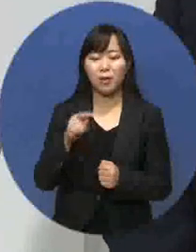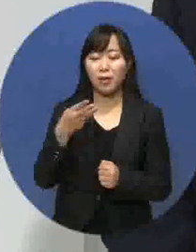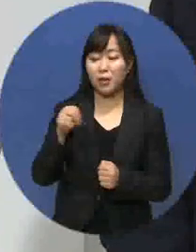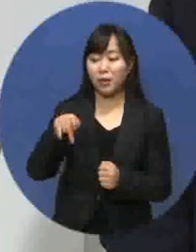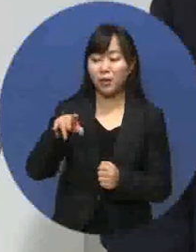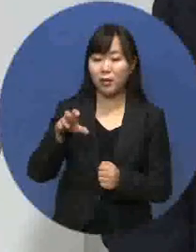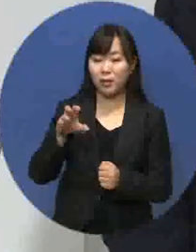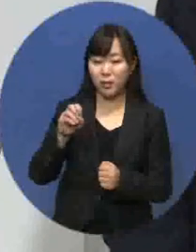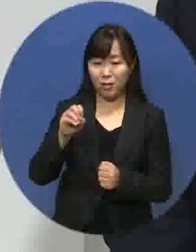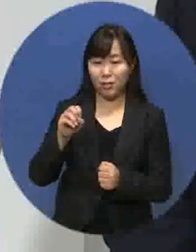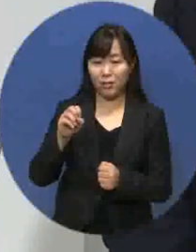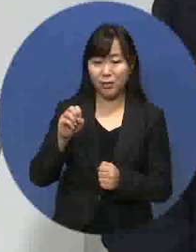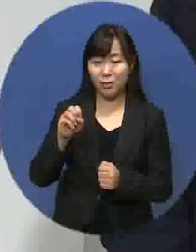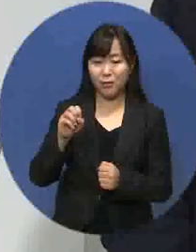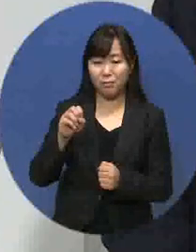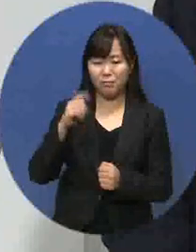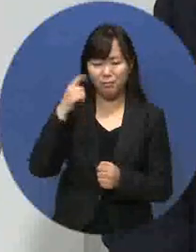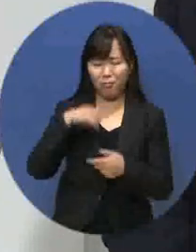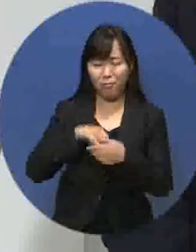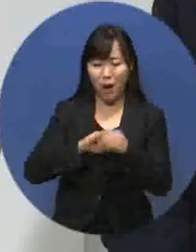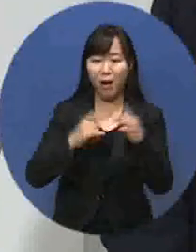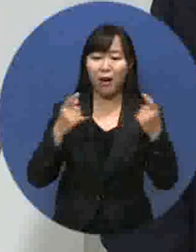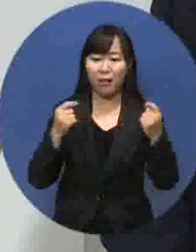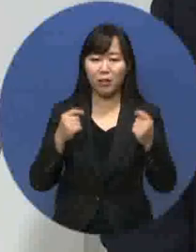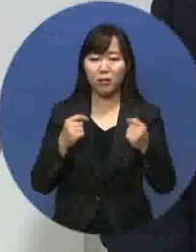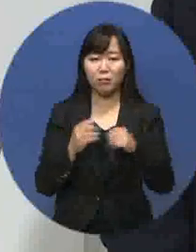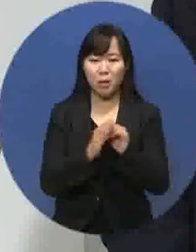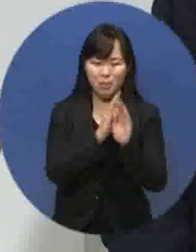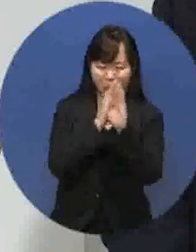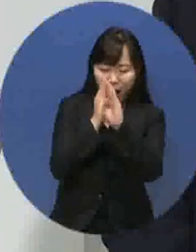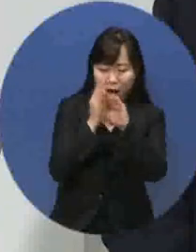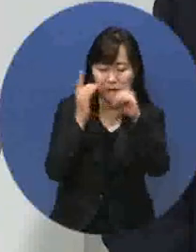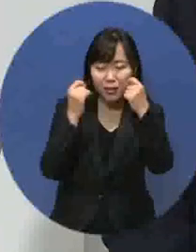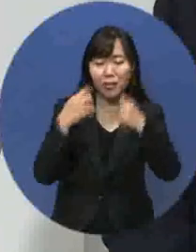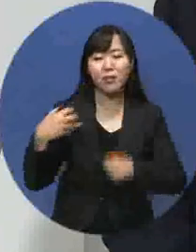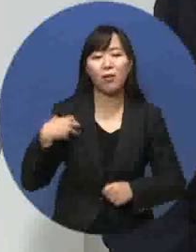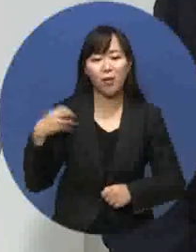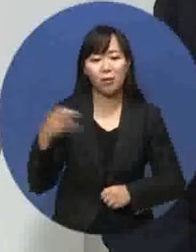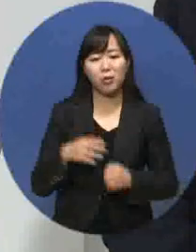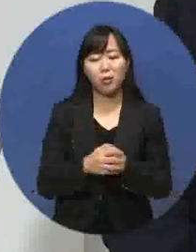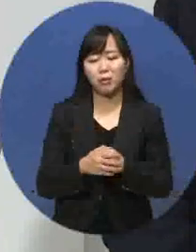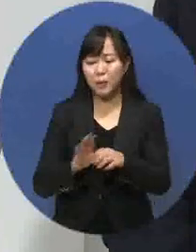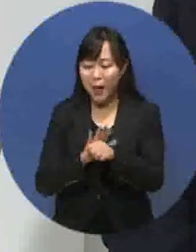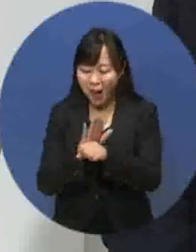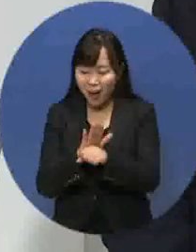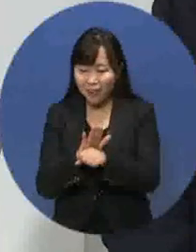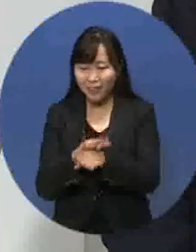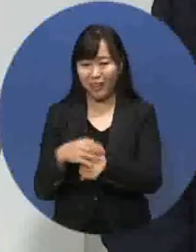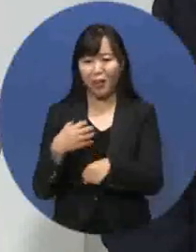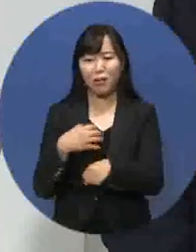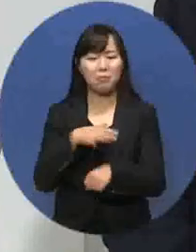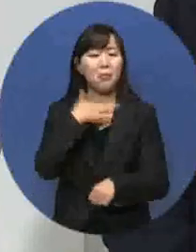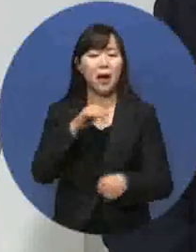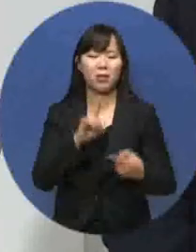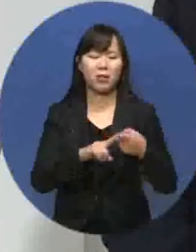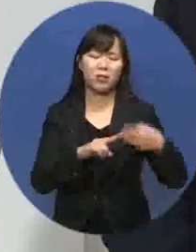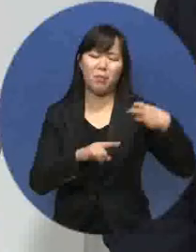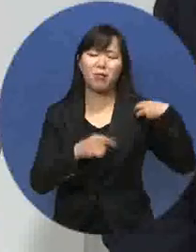해리성 장애 뭐 이런 그런 역할이라든지 뭐 이중이격 같은 뭐 멜로 뭐 이런 거 안 해봤던 건 이제 해보고